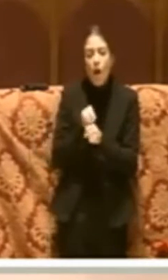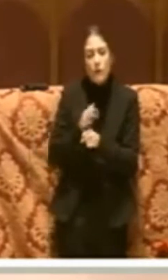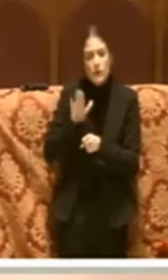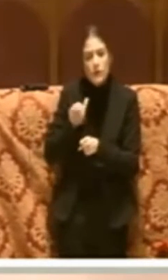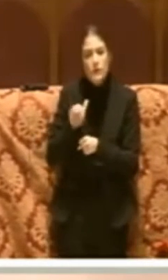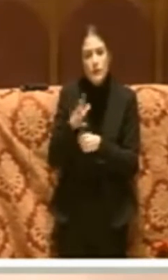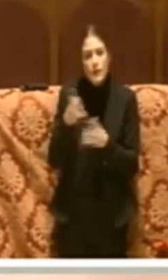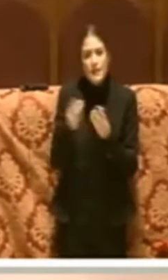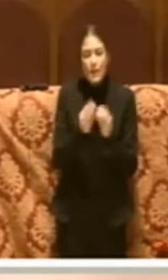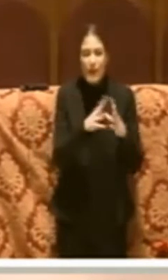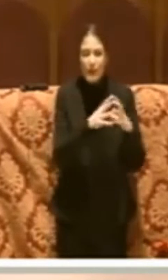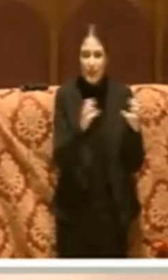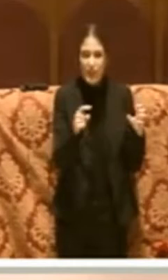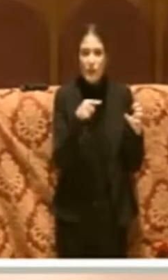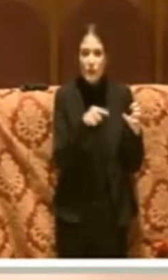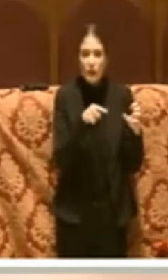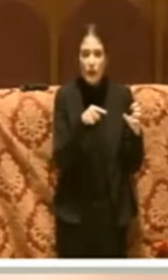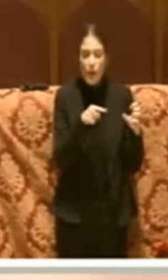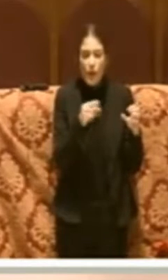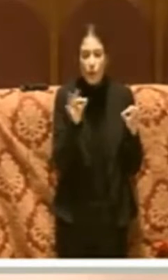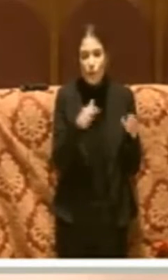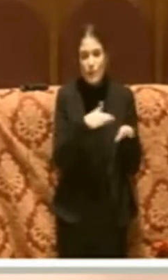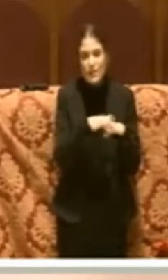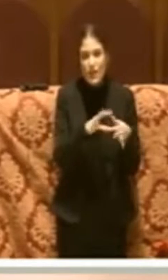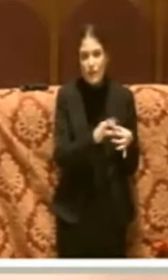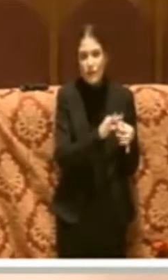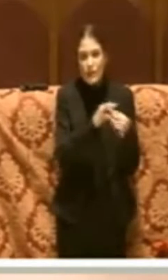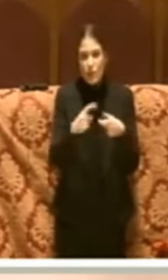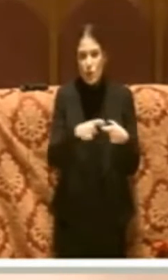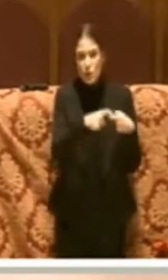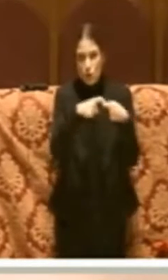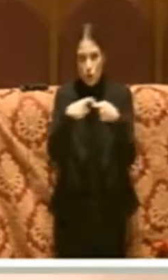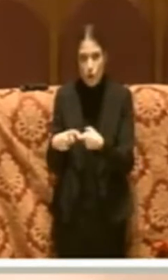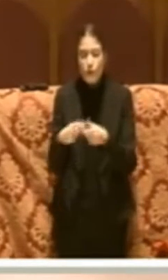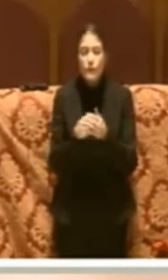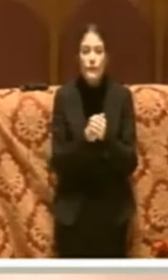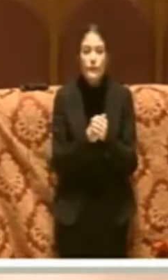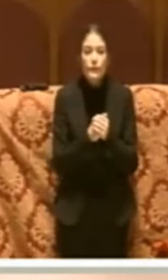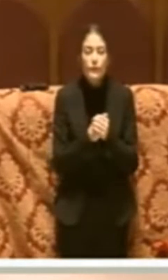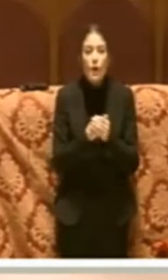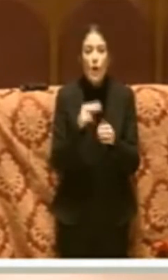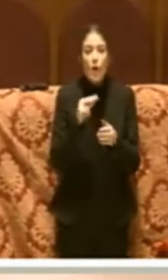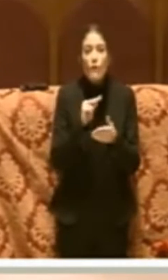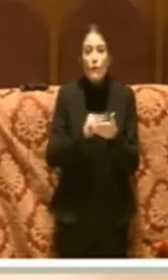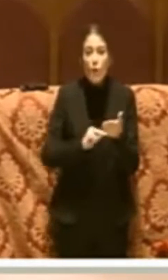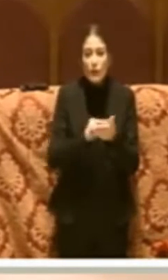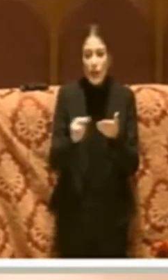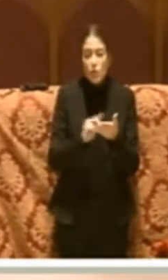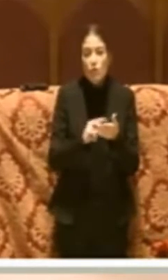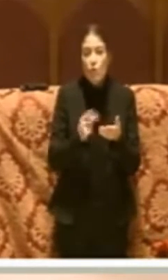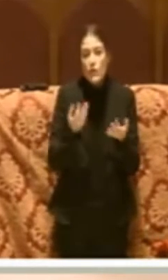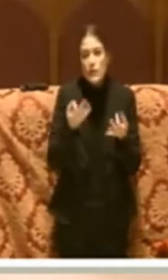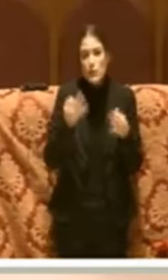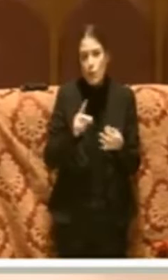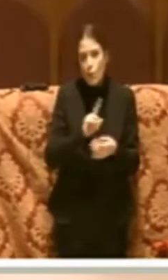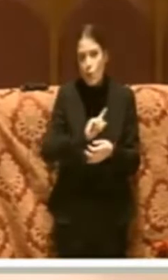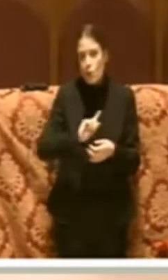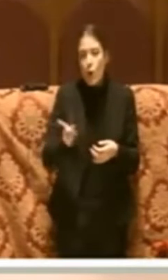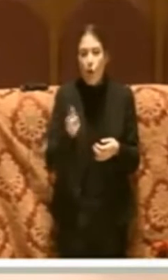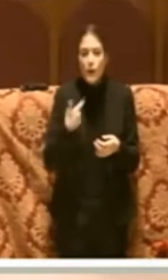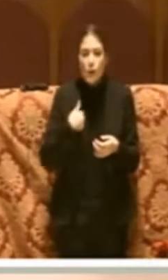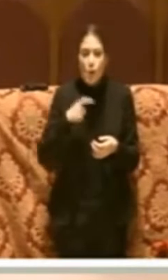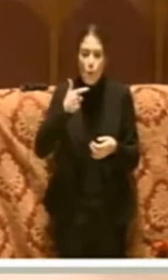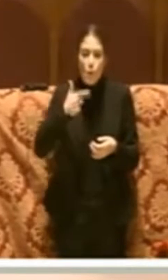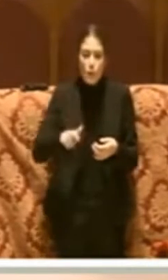ditta che chiaramente ha in appalto il servizio la votazione saranno ma io l'ho motivato il perché perché ci stiamo